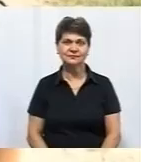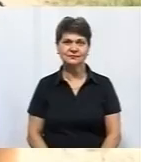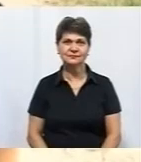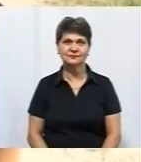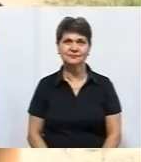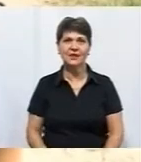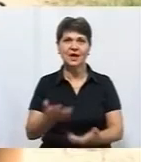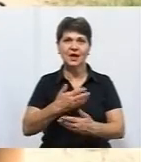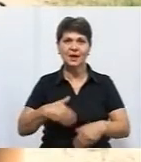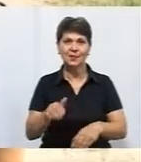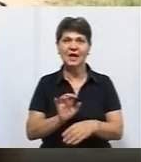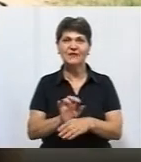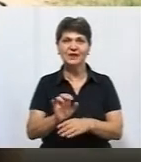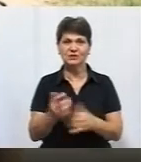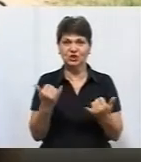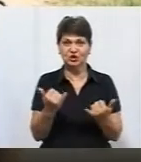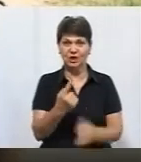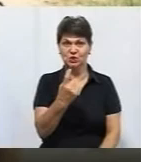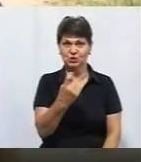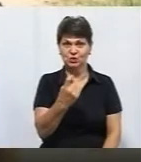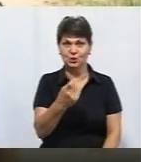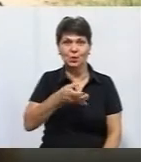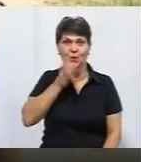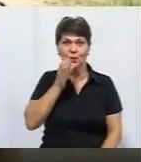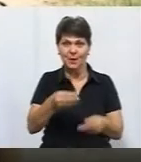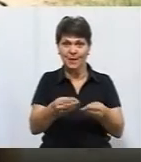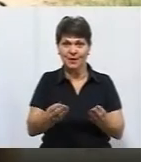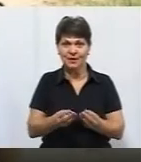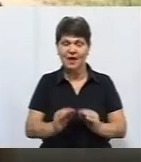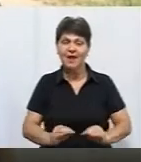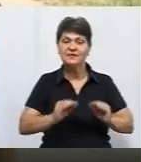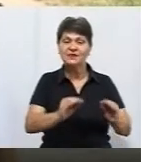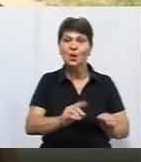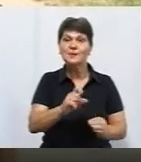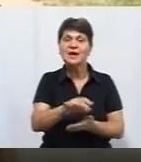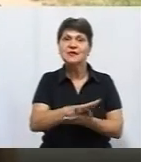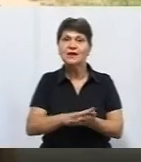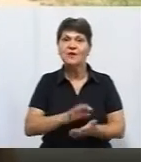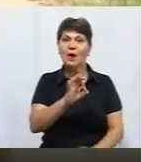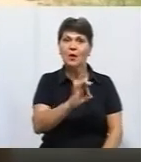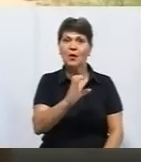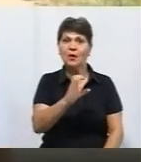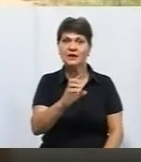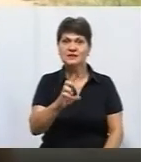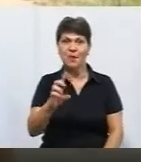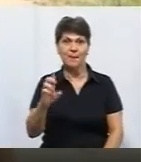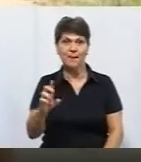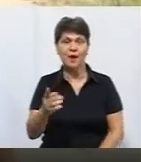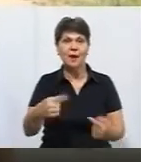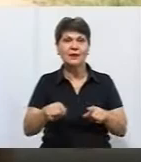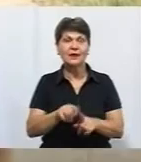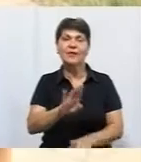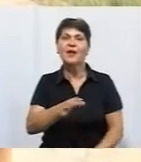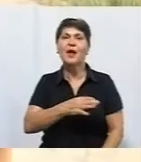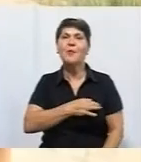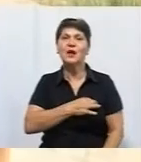Ми виготовили на даний момент 100 таких поїлочок і встановлюємо за заявками ОСББ, а також